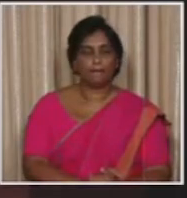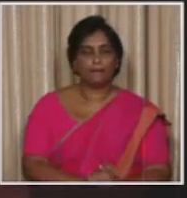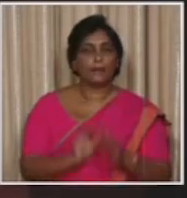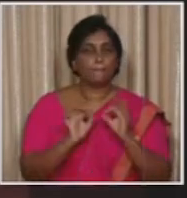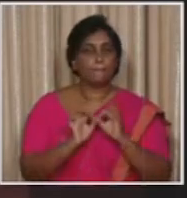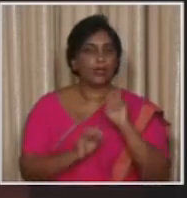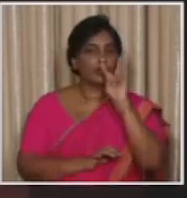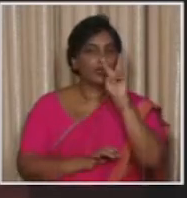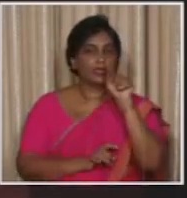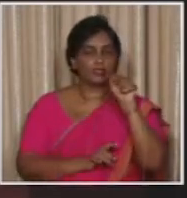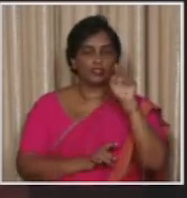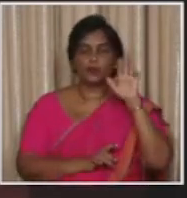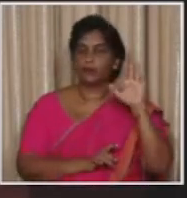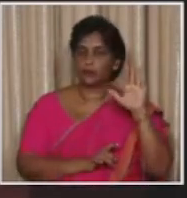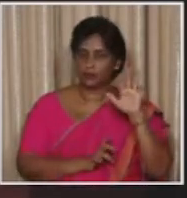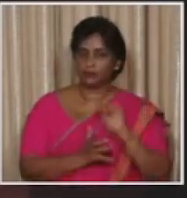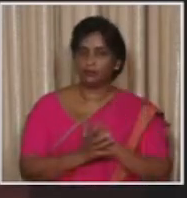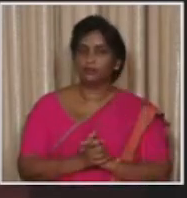බිලියන 2.9ක්.